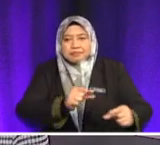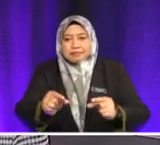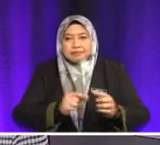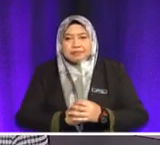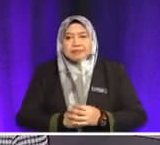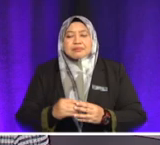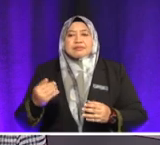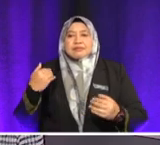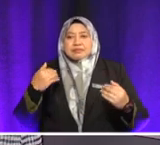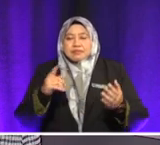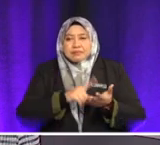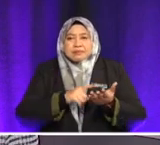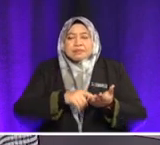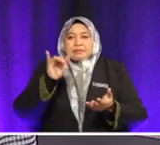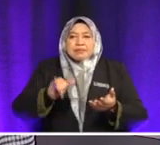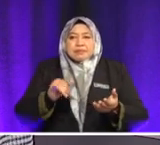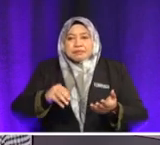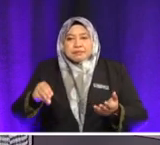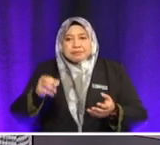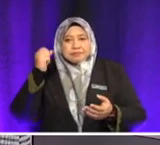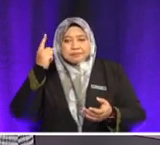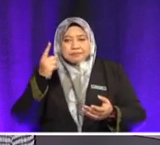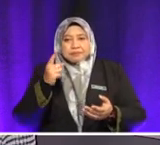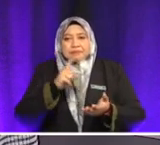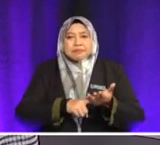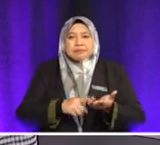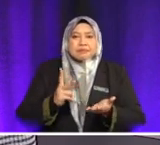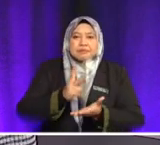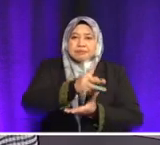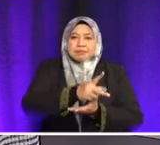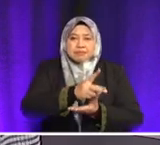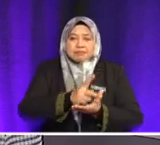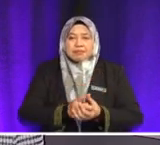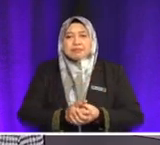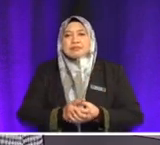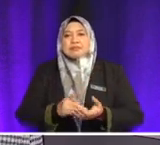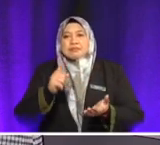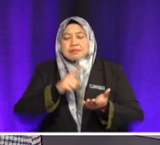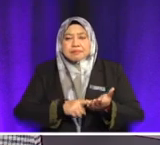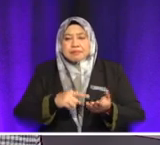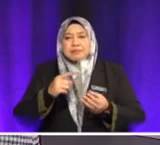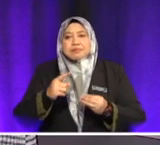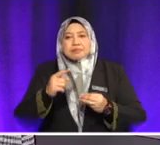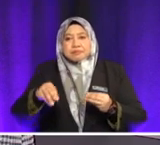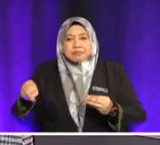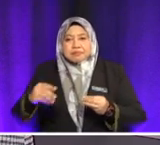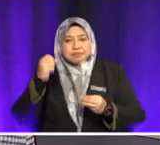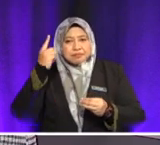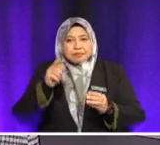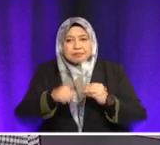e adalah apa yang Anda paham apa yang minta paham Tadi saya udah Terangkan aku yang mirip paham tentang lokes Oke